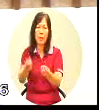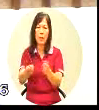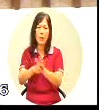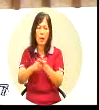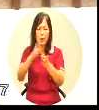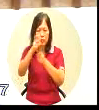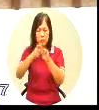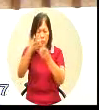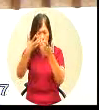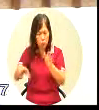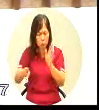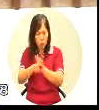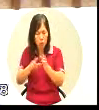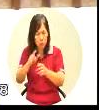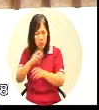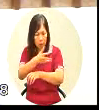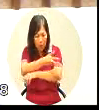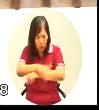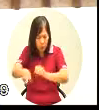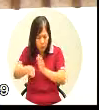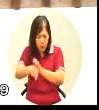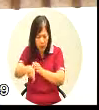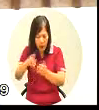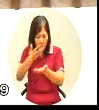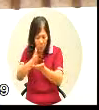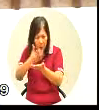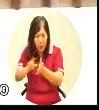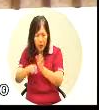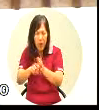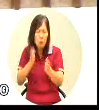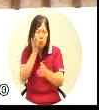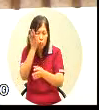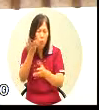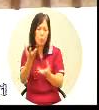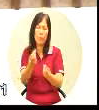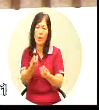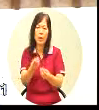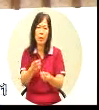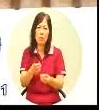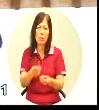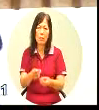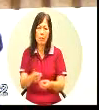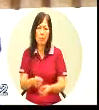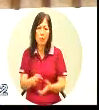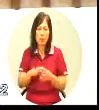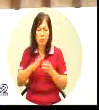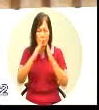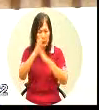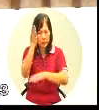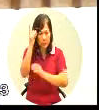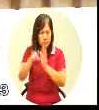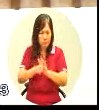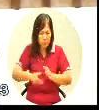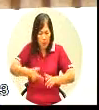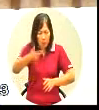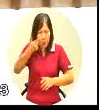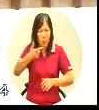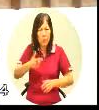十年的产物啊，我不相信那个水沟会有多顺畅。像这个我向市府是不是赶紧